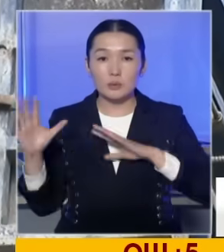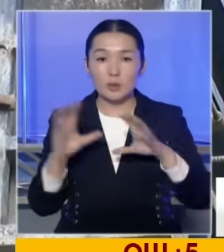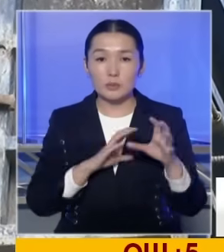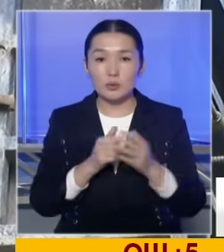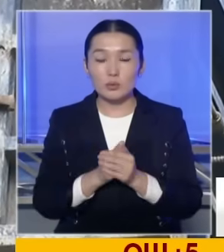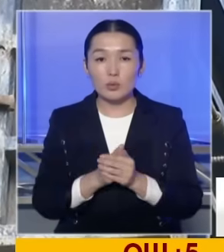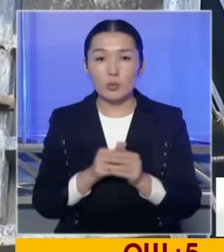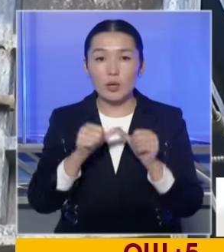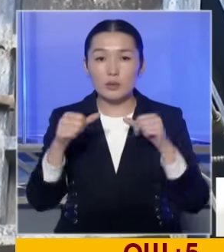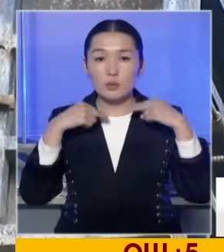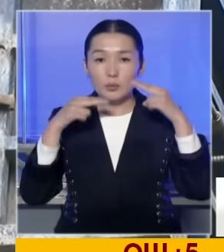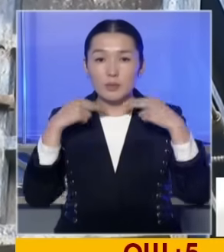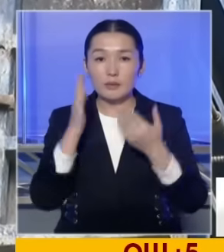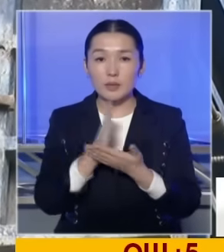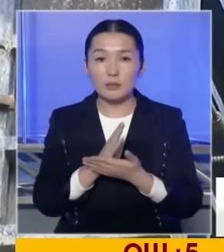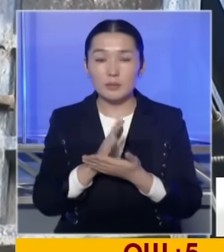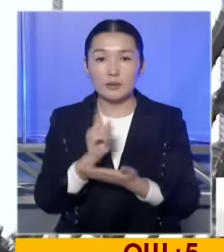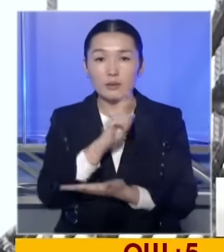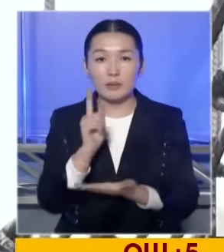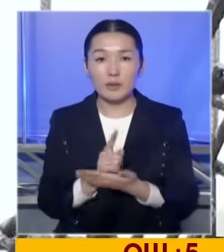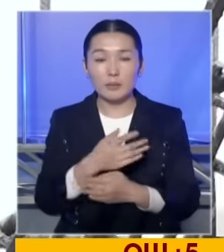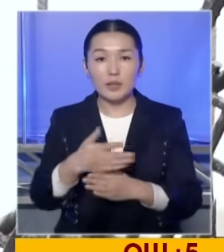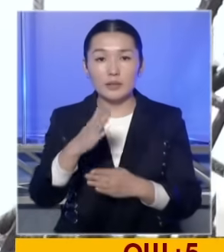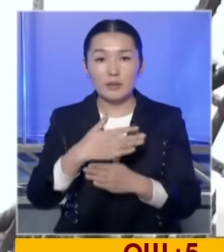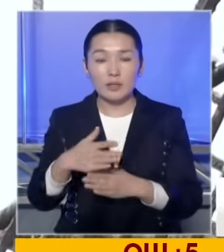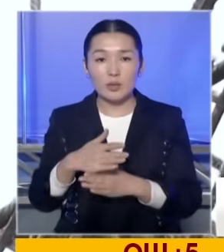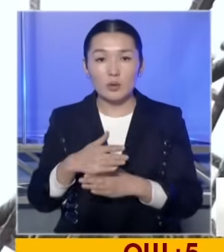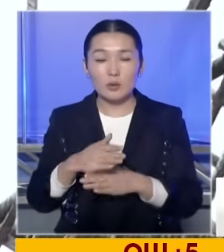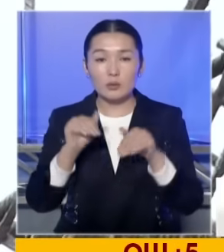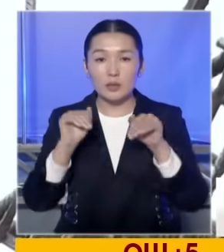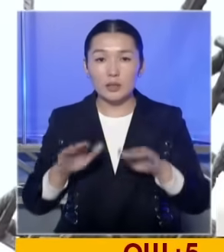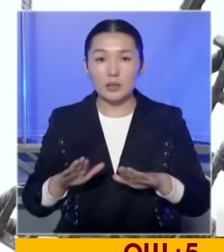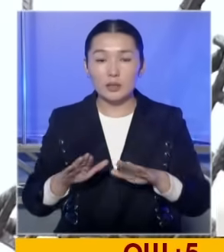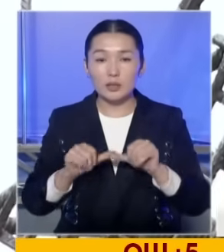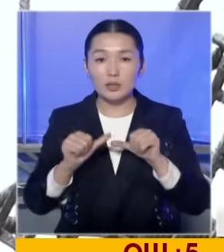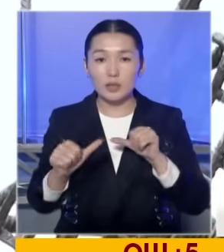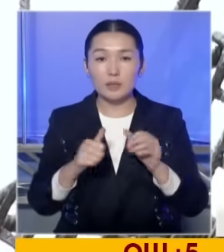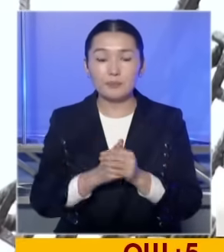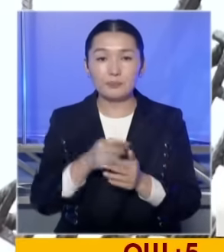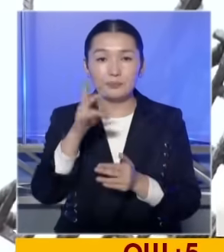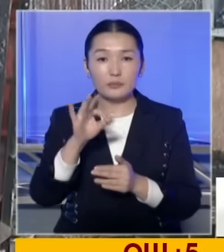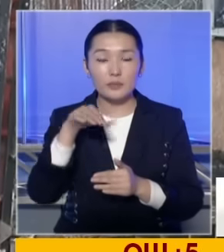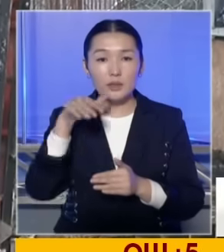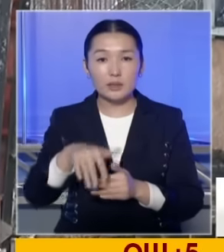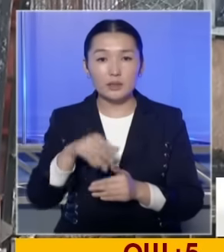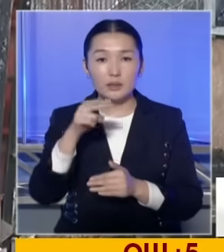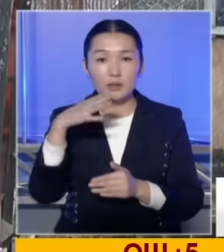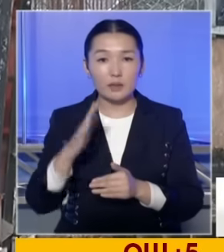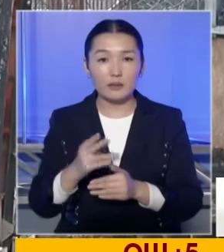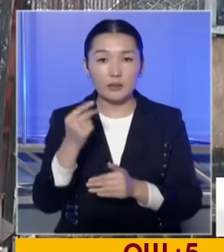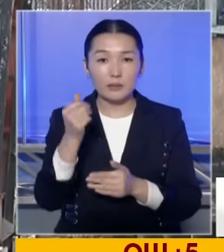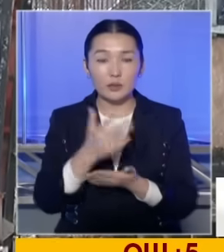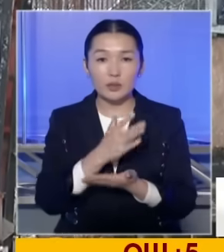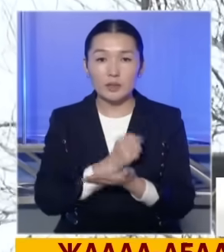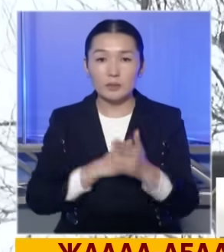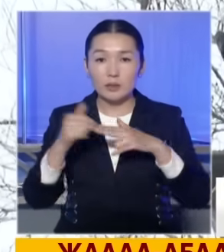кылууга өзгөчө көңүл бурулууда. Маселени ипотекалык каржылоо жолу менен чечүүгө артыкчылык берилип жатат. Бирок миңдеген батирлерди бюджеттин эсебинен